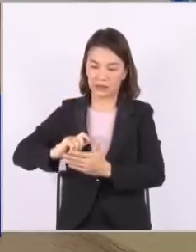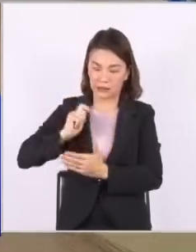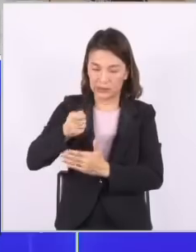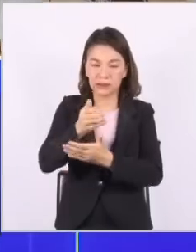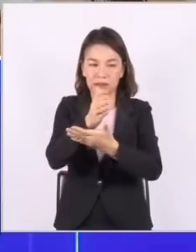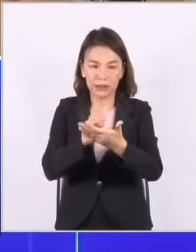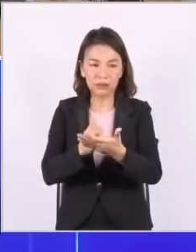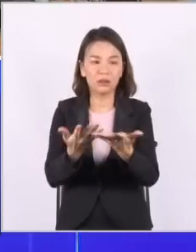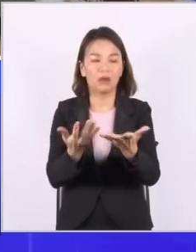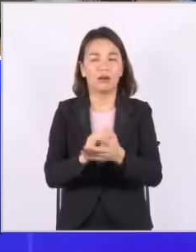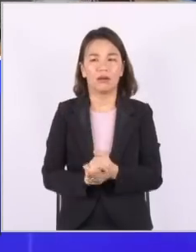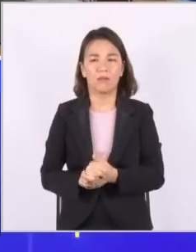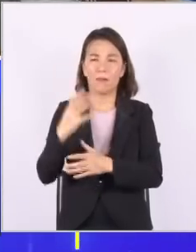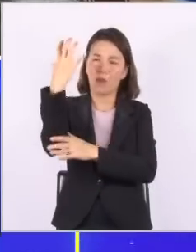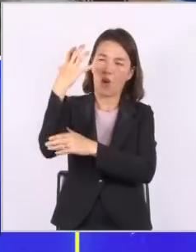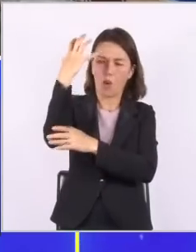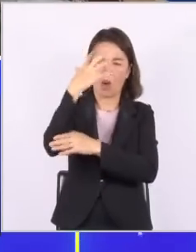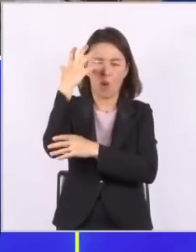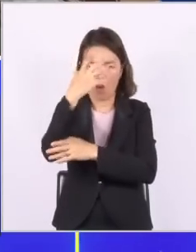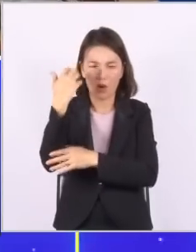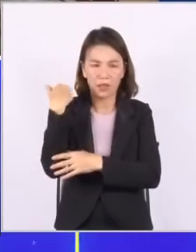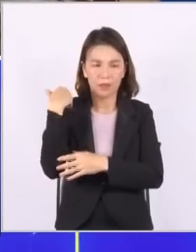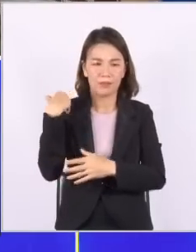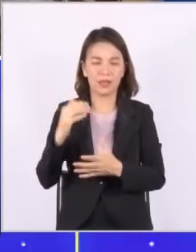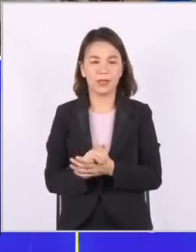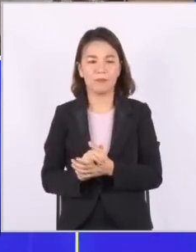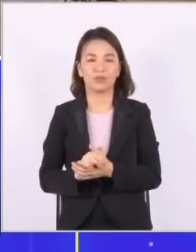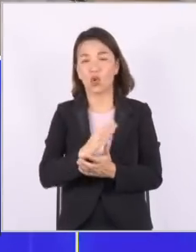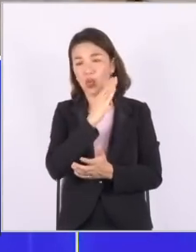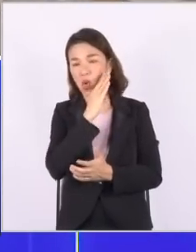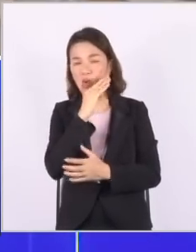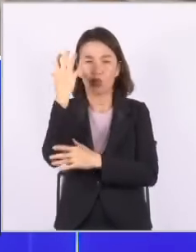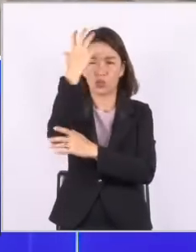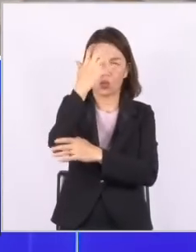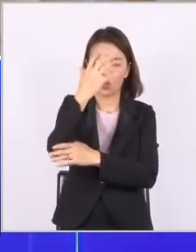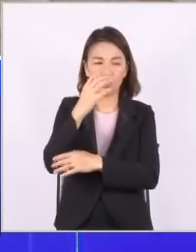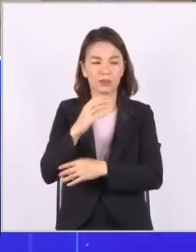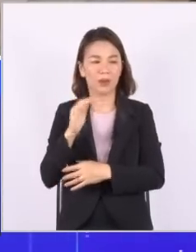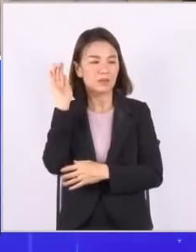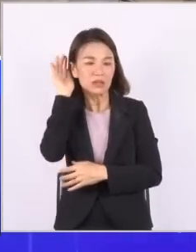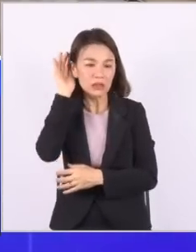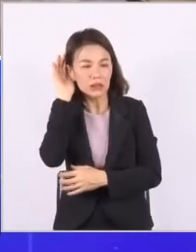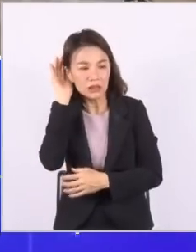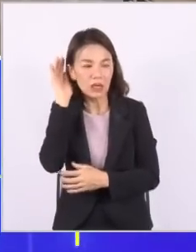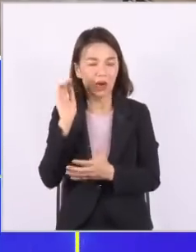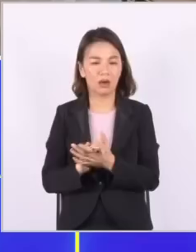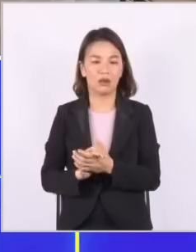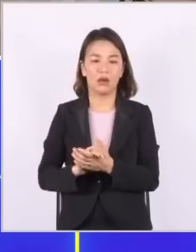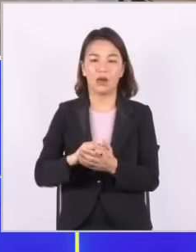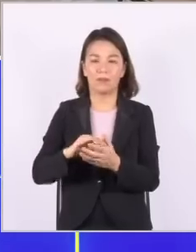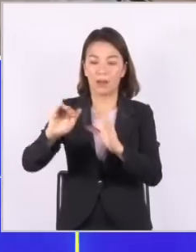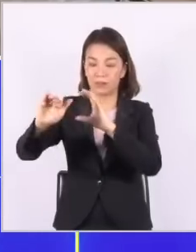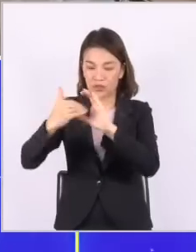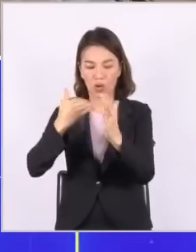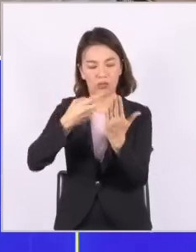จะหลอกลวงอะคุณผู้ชมมันอุบายเยอะอะมันมีมุกโน้นมุกนี้บางทีเราก็หลงเชื่อเหมือนกับคนนี้คือกดเข้าไปในลิงก์ก็เข้าใจว่าเป็นสรรพ